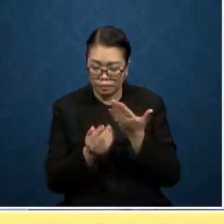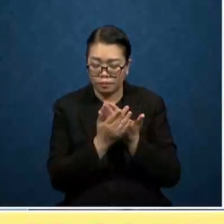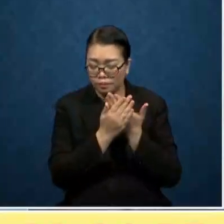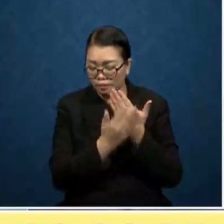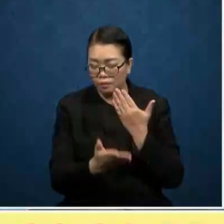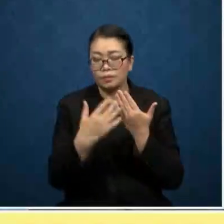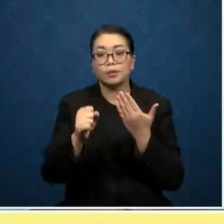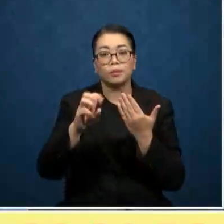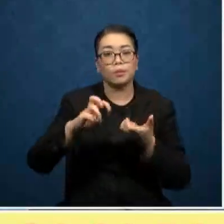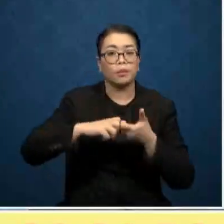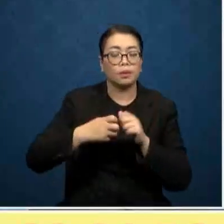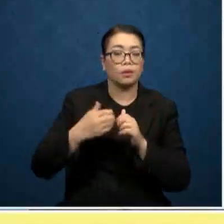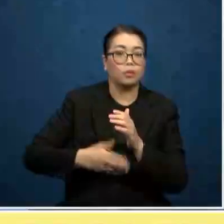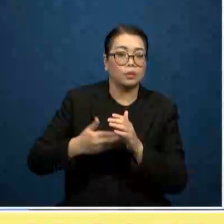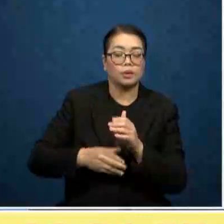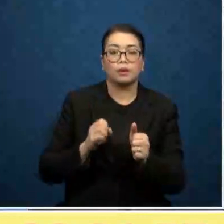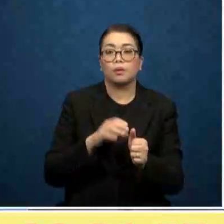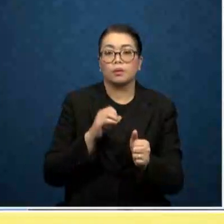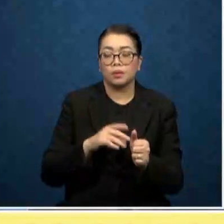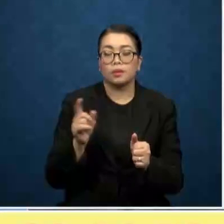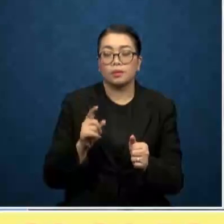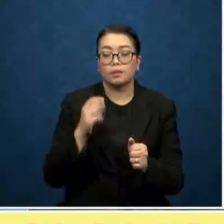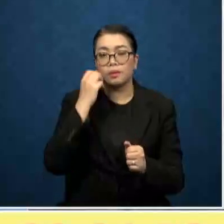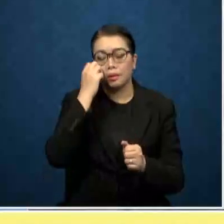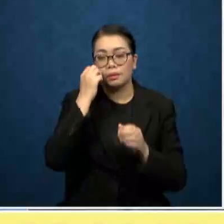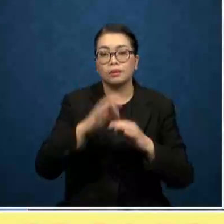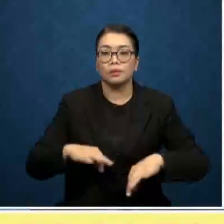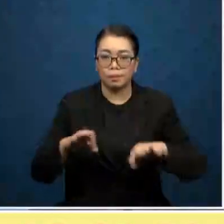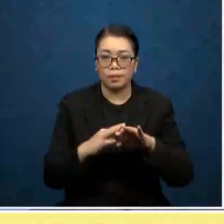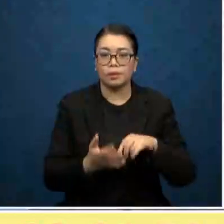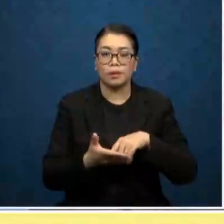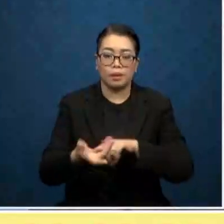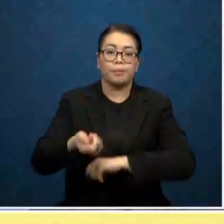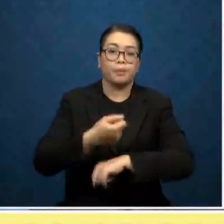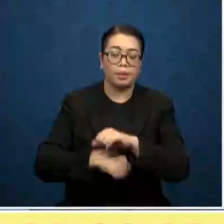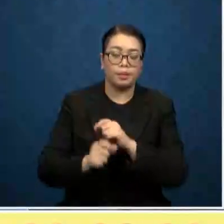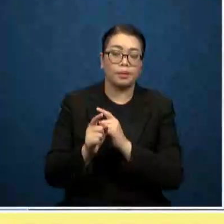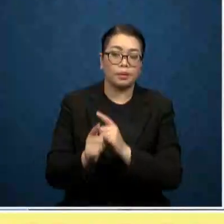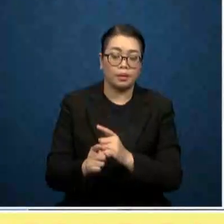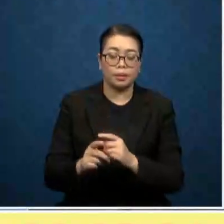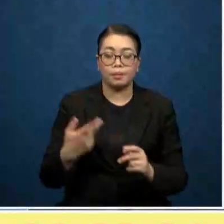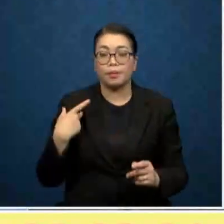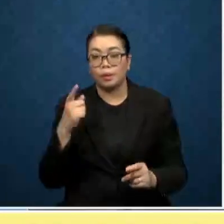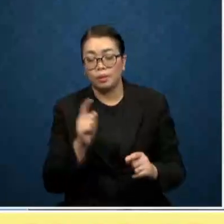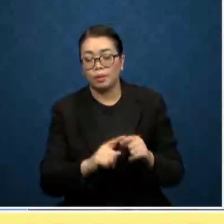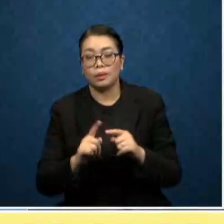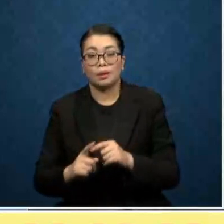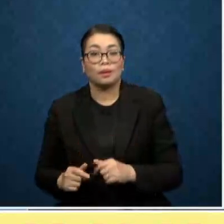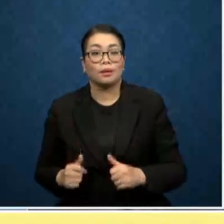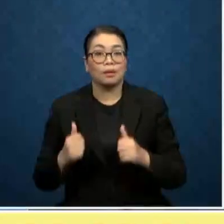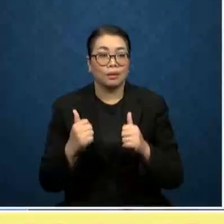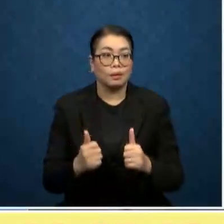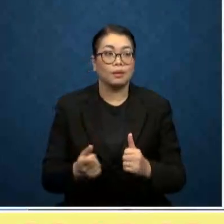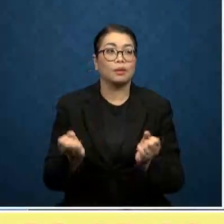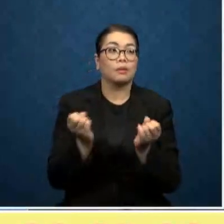ปัญหาอุปสรรคและข้อเสนอแนะเนี่ยเป็นสิ่งที่จะต้องนำไปปฏิบัติ implementให้เกิดประโยชน์ให้เกิดผลในการ